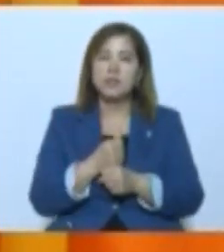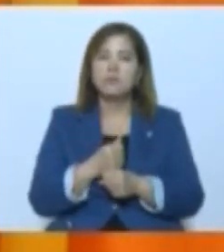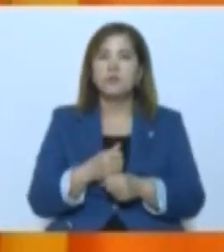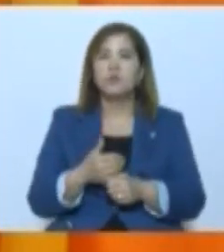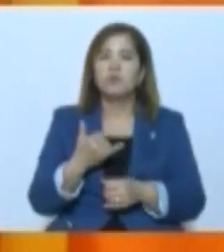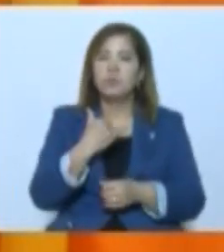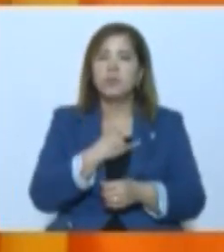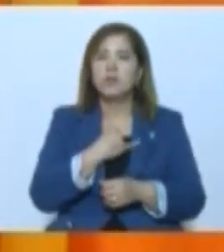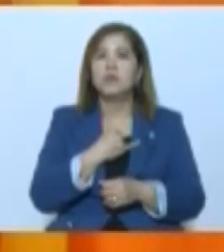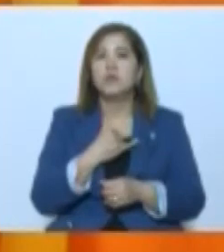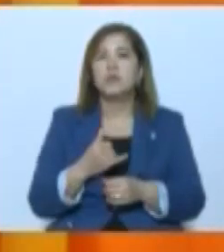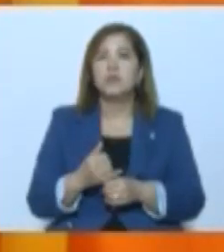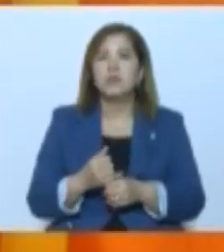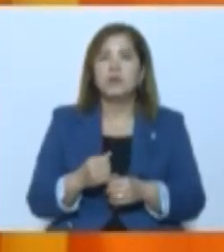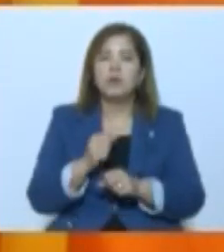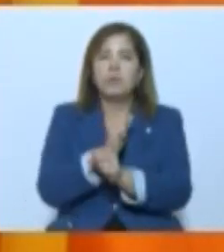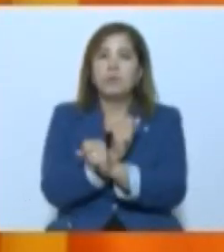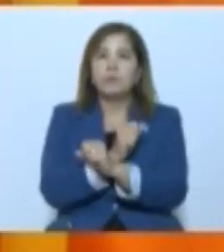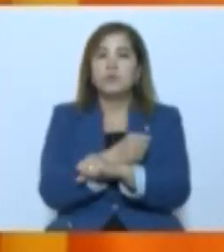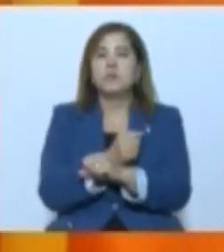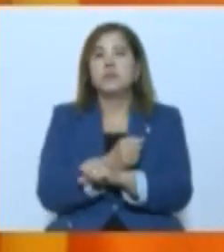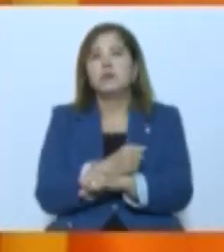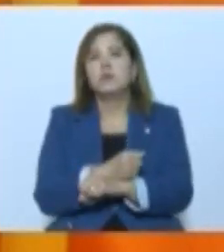меня пано из бараньей кости самое любимое